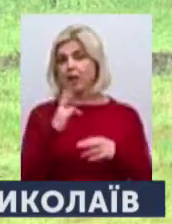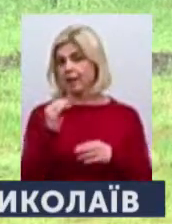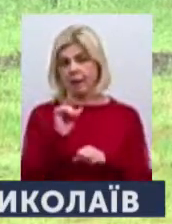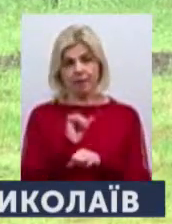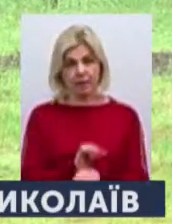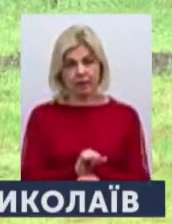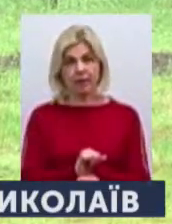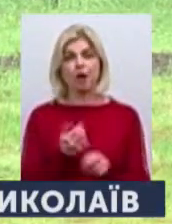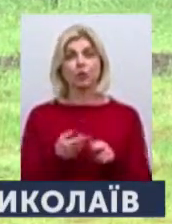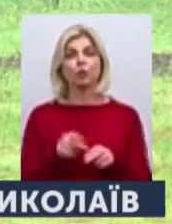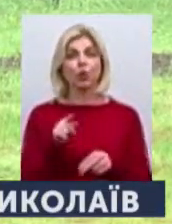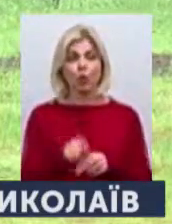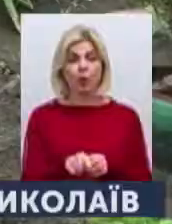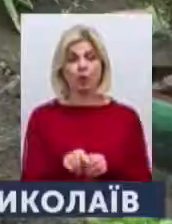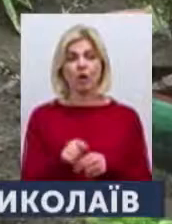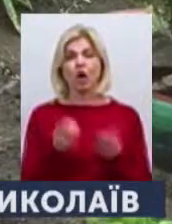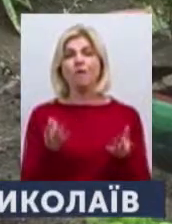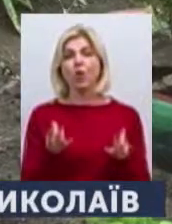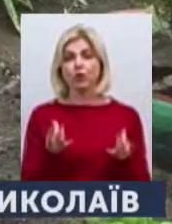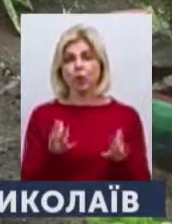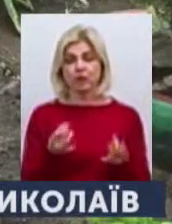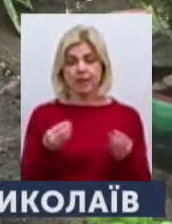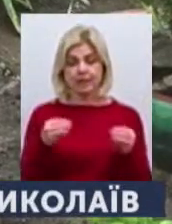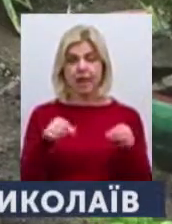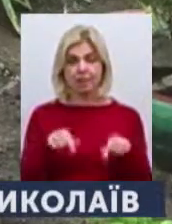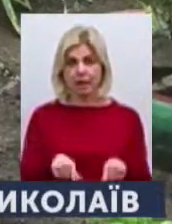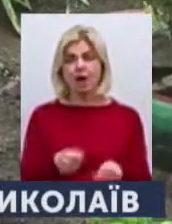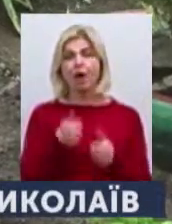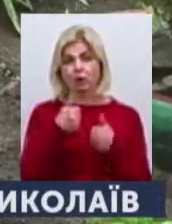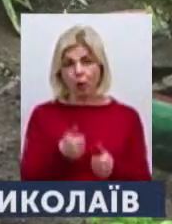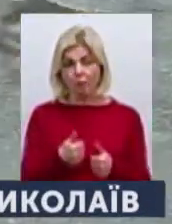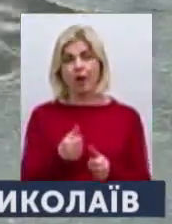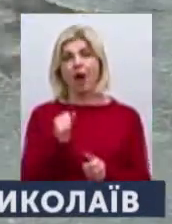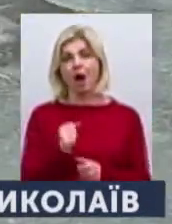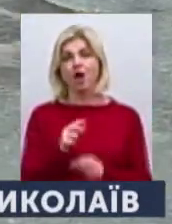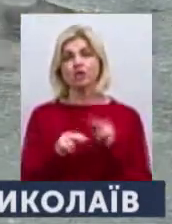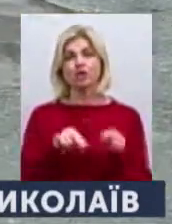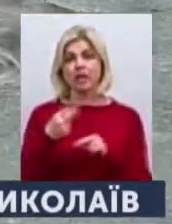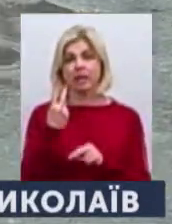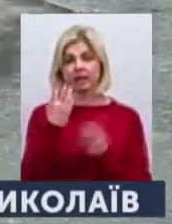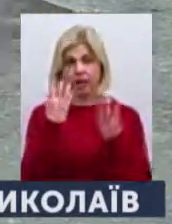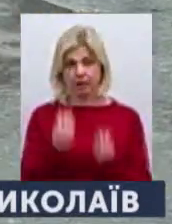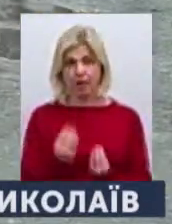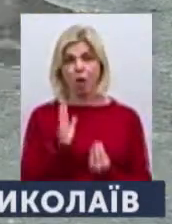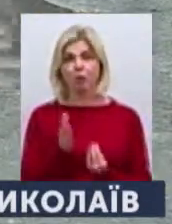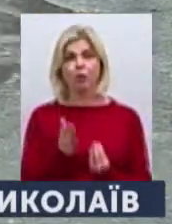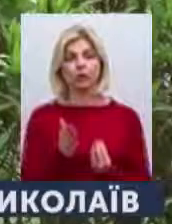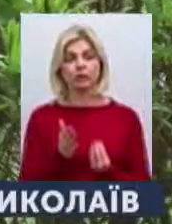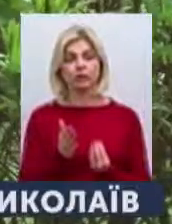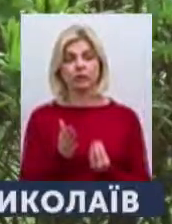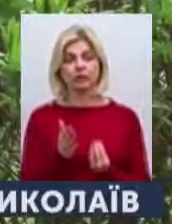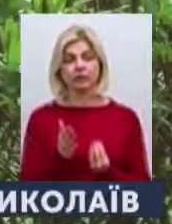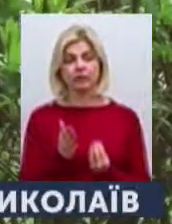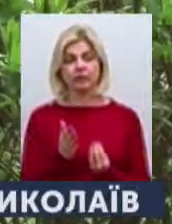припиняється. Тому зволоженість ґрунту вона зараз добра, але через 2 дні вже буде трошки більше,